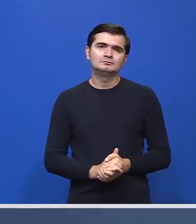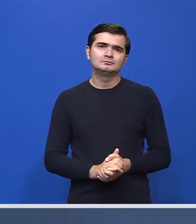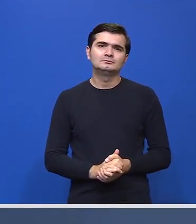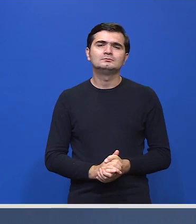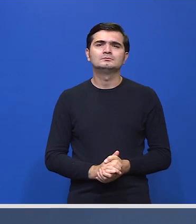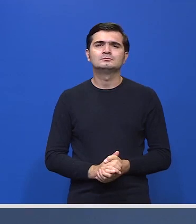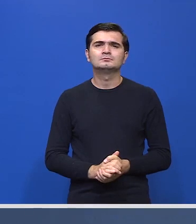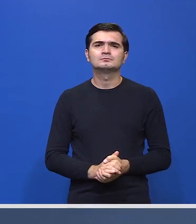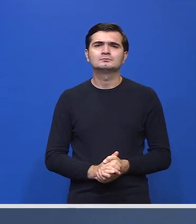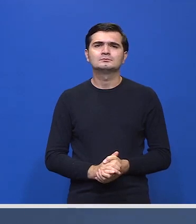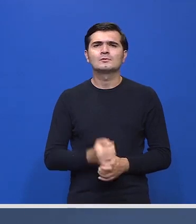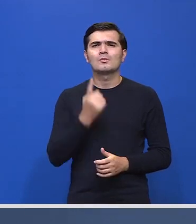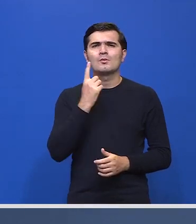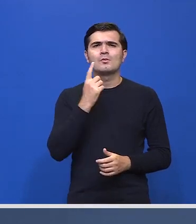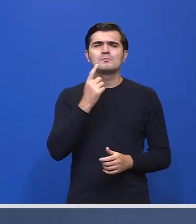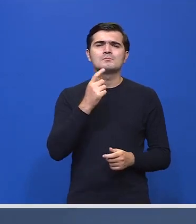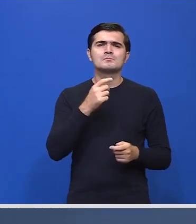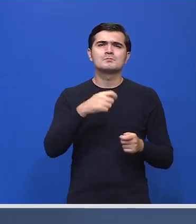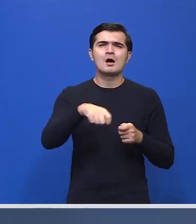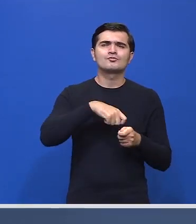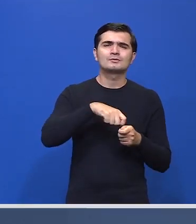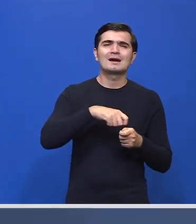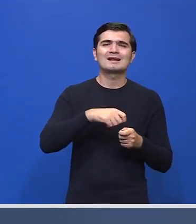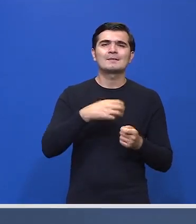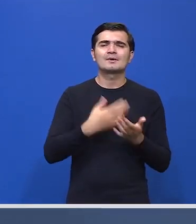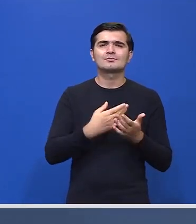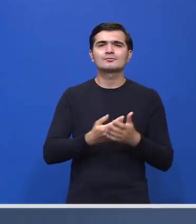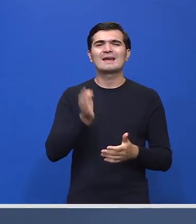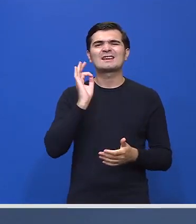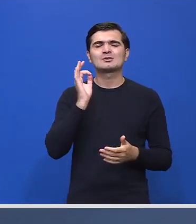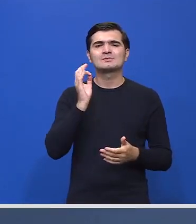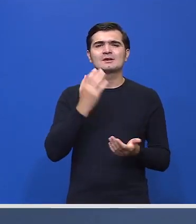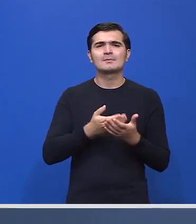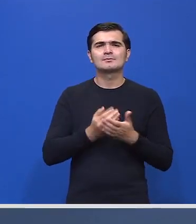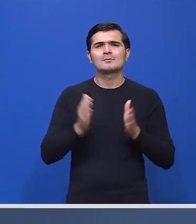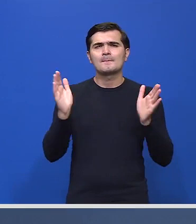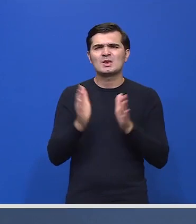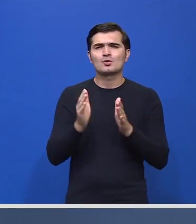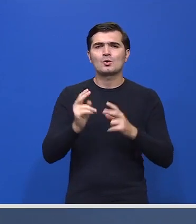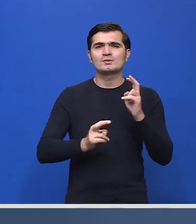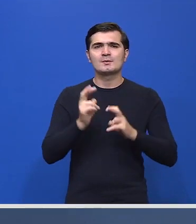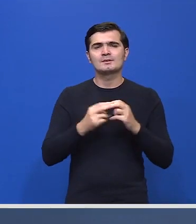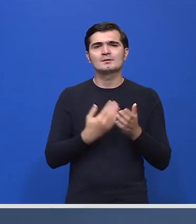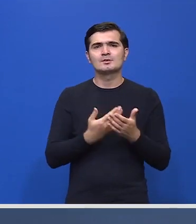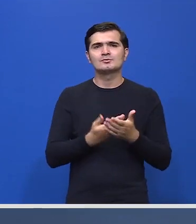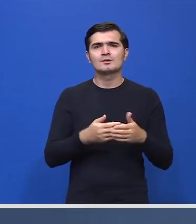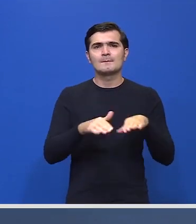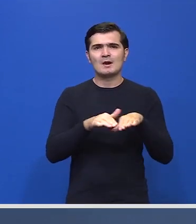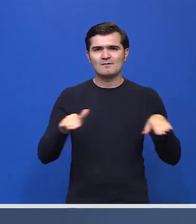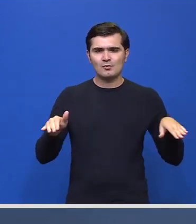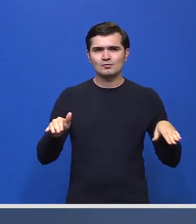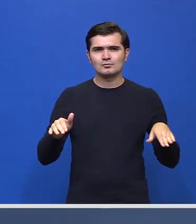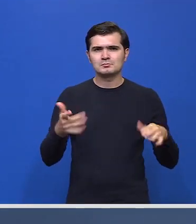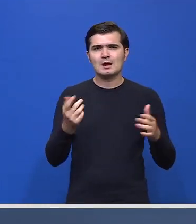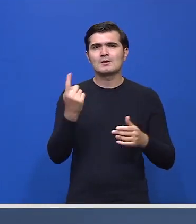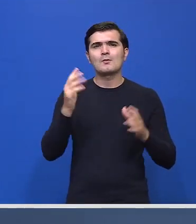o ajustare a excepțiilor care sunt pe zona de micro-întreprinderi, în sensul în care plafonul până la care o